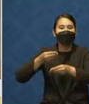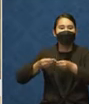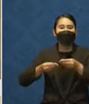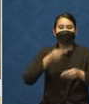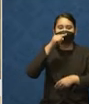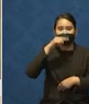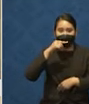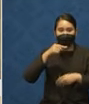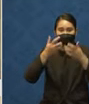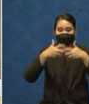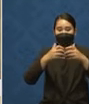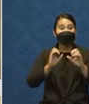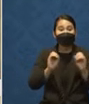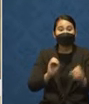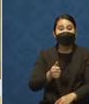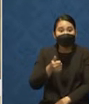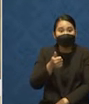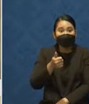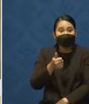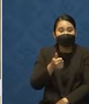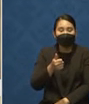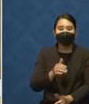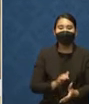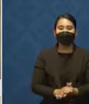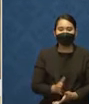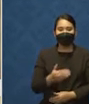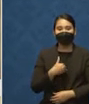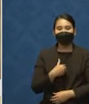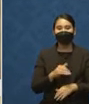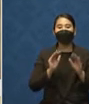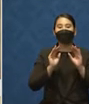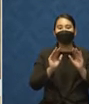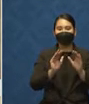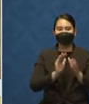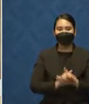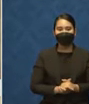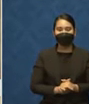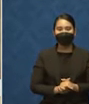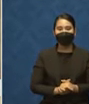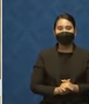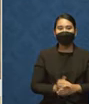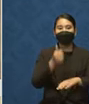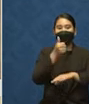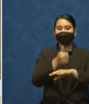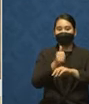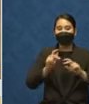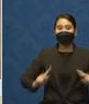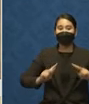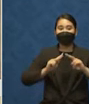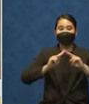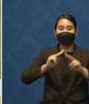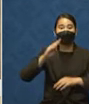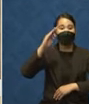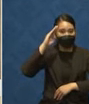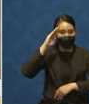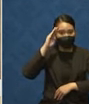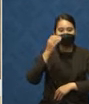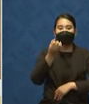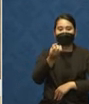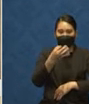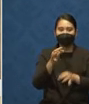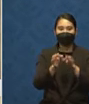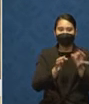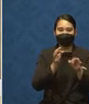ไทยมันเป็นไปได้ยังไงครับตรงนี้เนี่ยต้องขอให้รัฐมนตรีว่าการกระทรวงกลาโหมท่านต้องชี้แจง